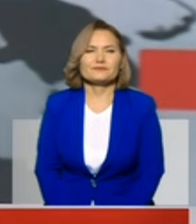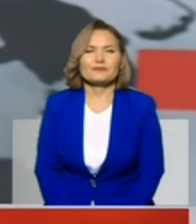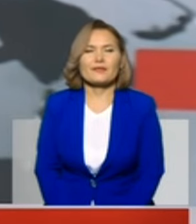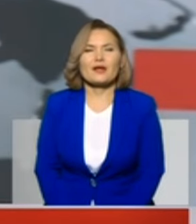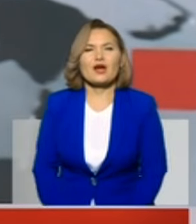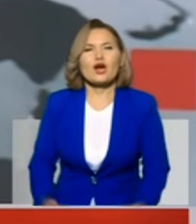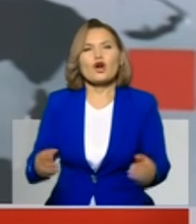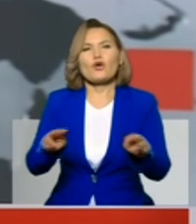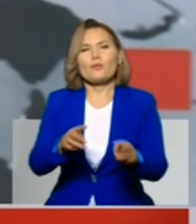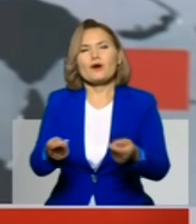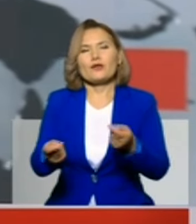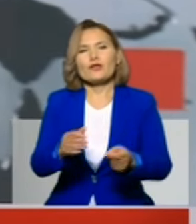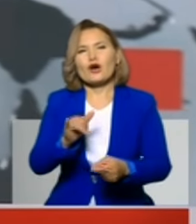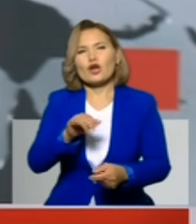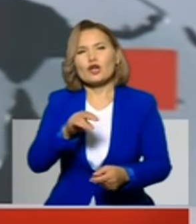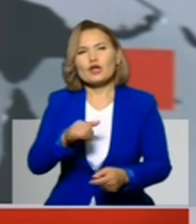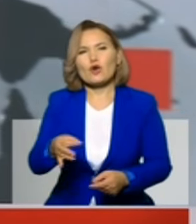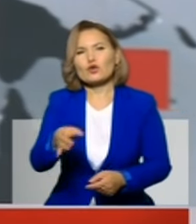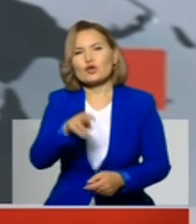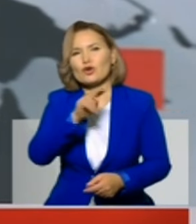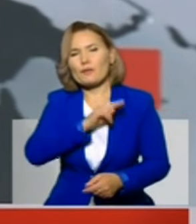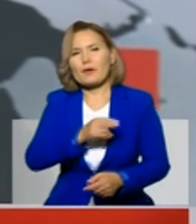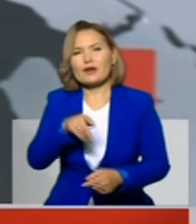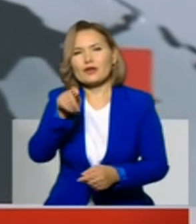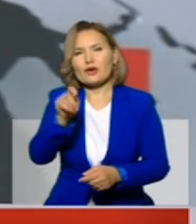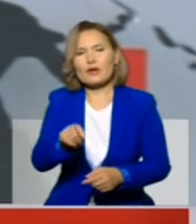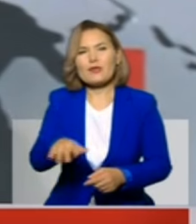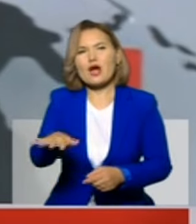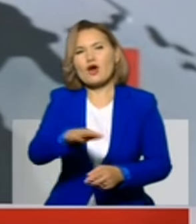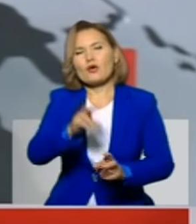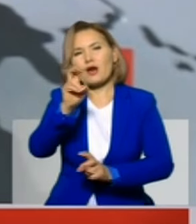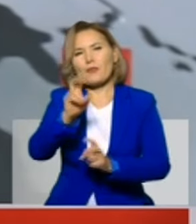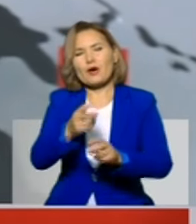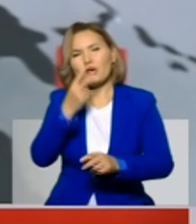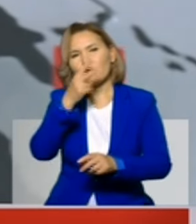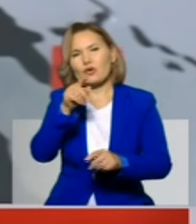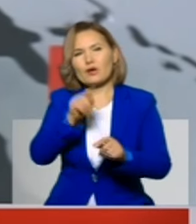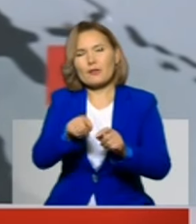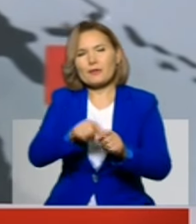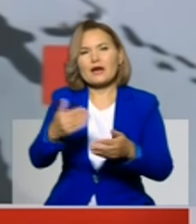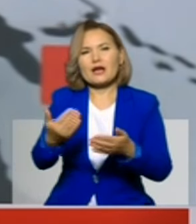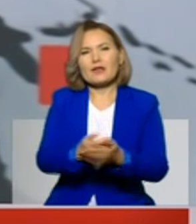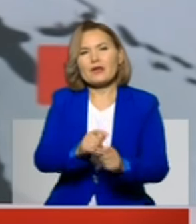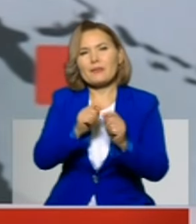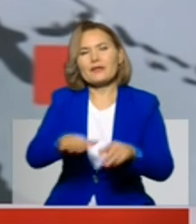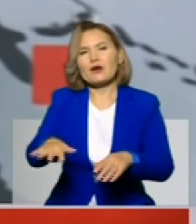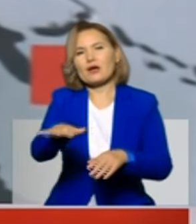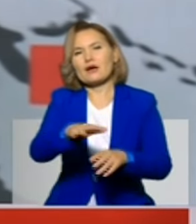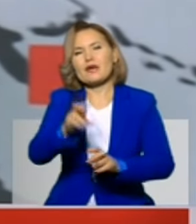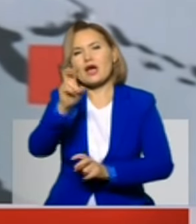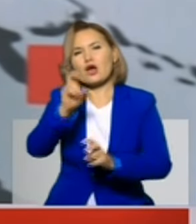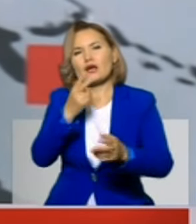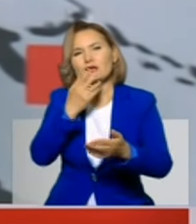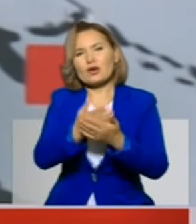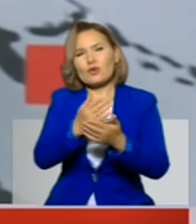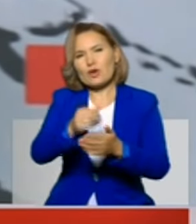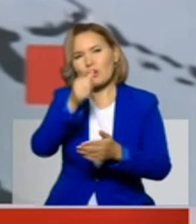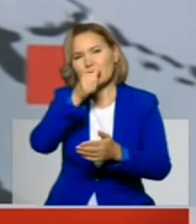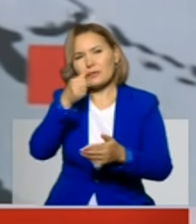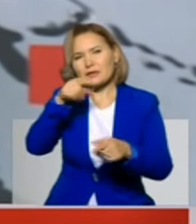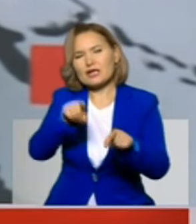Бүгін үкімет басшысы Ұлытау облысына жұмыс сапармен барып, өңірдің өндірістік әлеуетімен танысты. Жаңадан құрылған аймақтың өнеркәсіптік